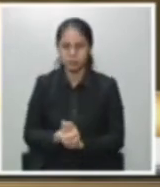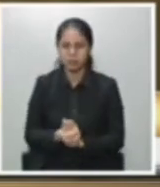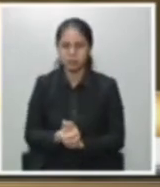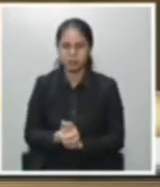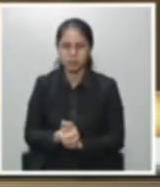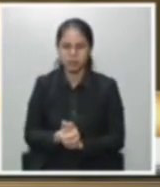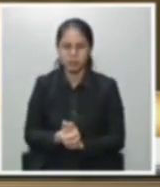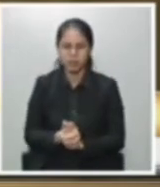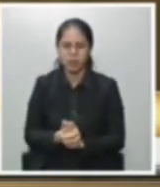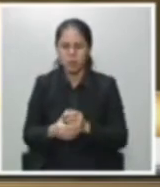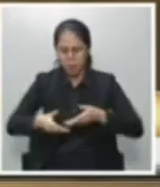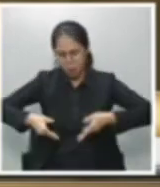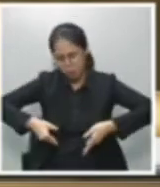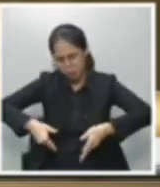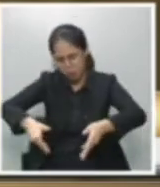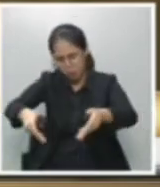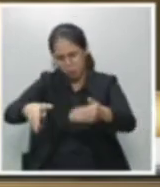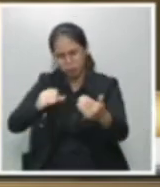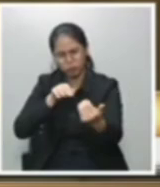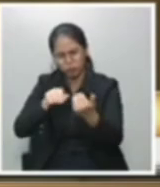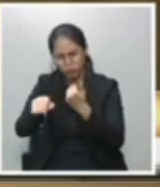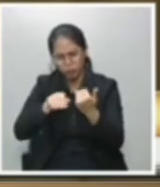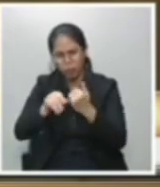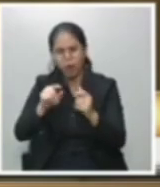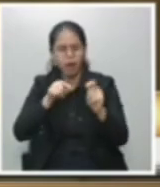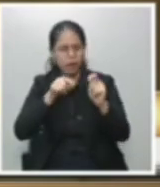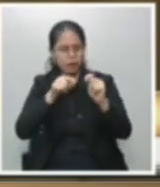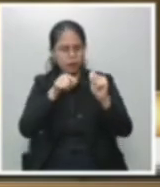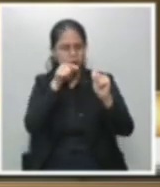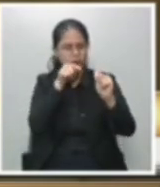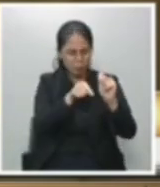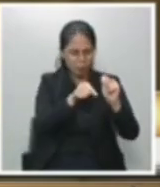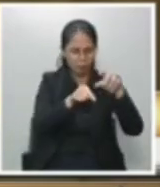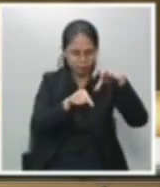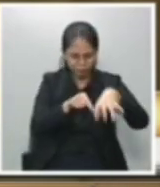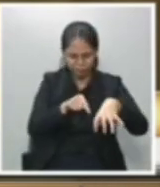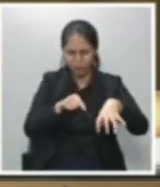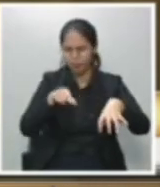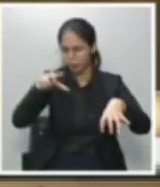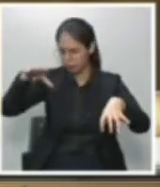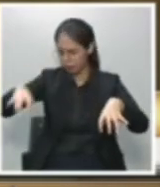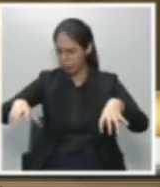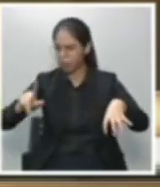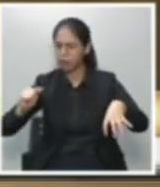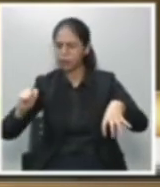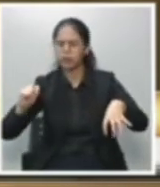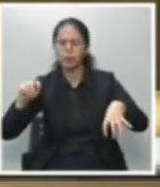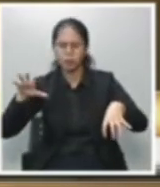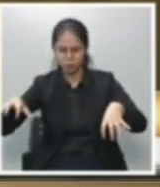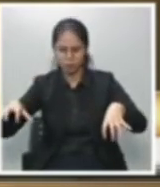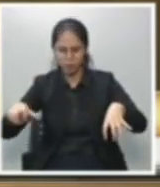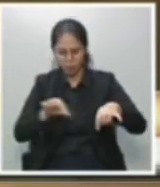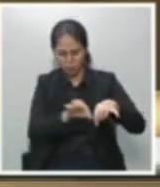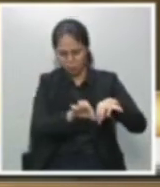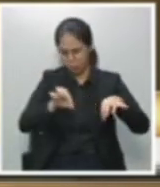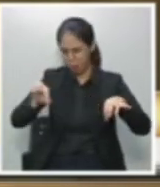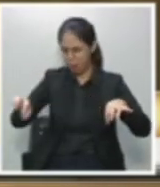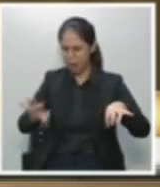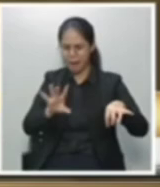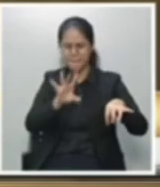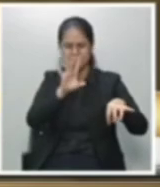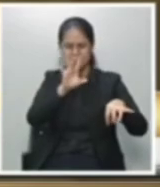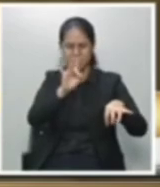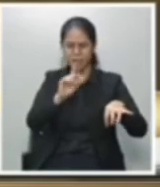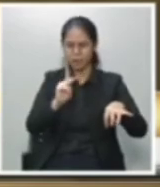งค่ะเป็นถนนที่เดินทางเชื่อมระหว่างตำบลสู่ตำบลระยะทาง8กิโลเมตรค่ะเคยเป็นลูกลัง